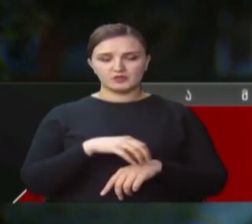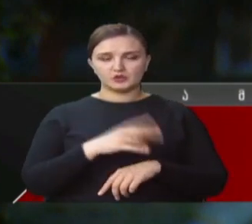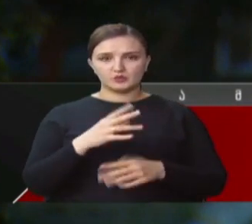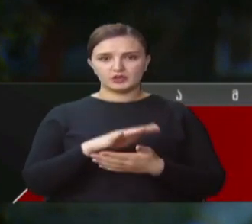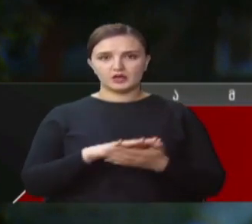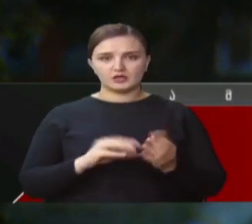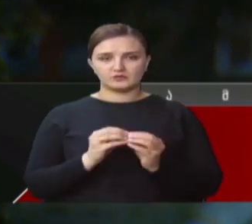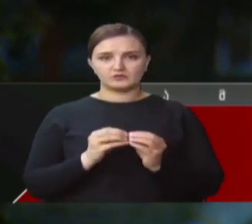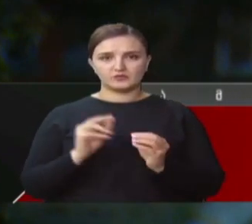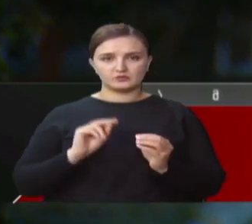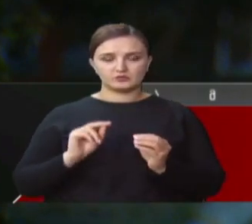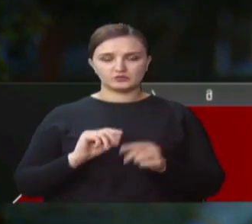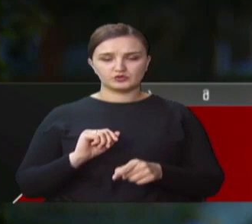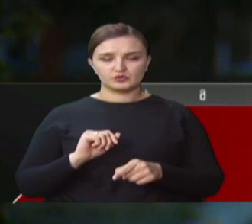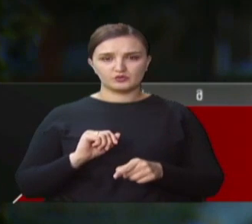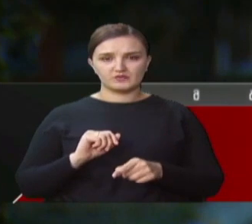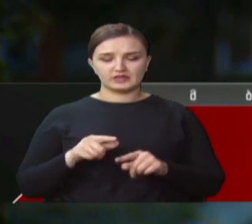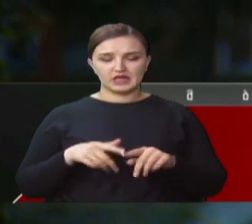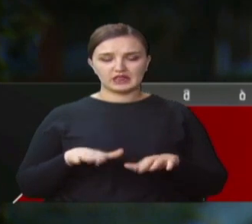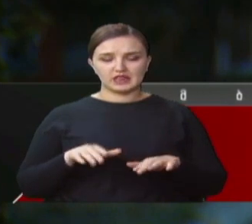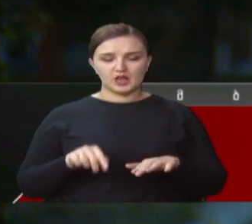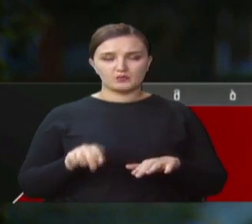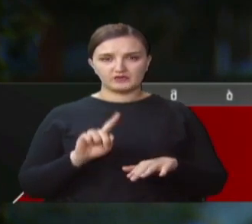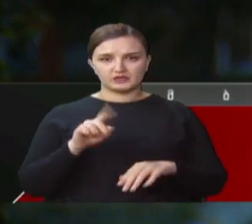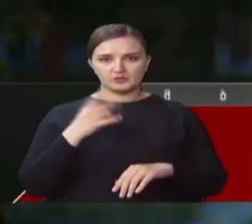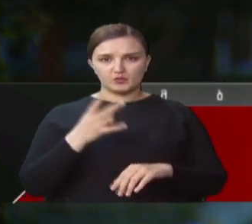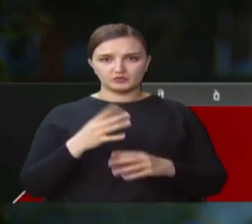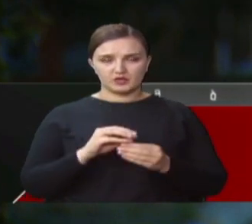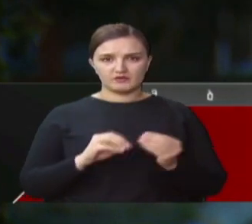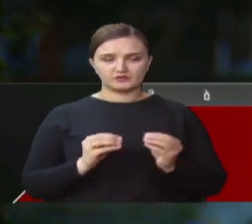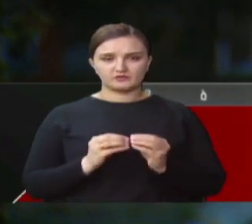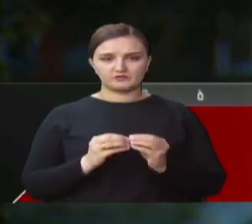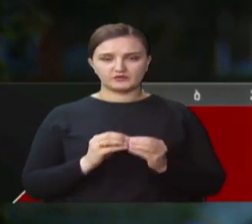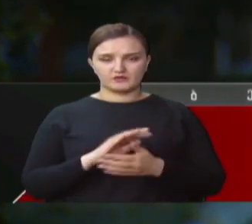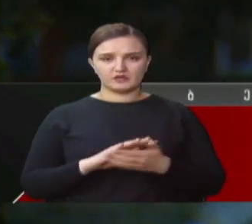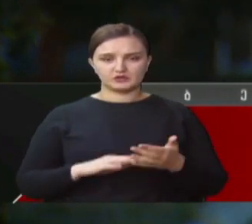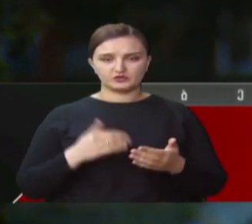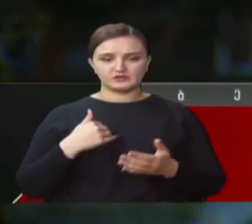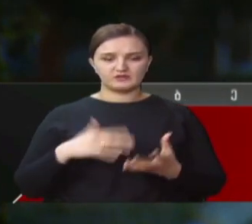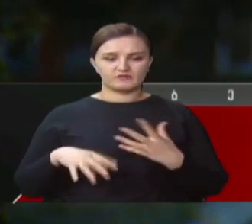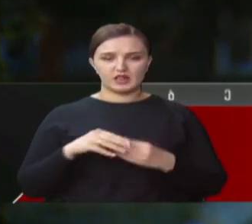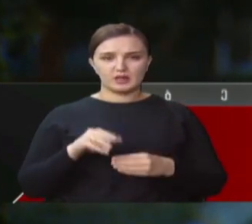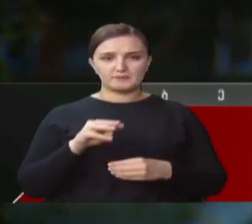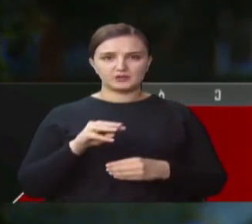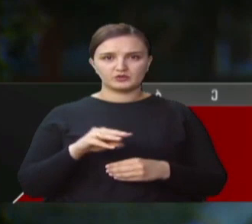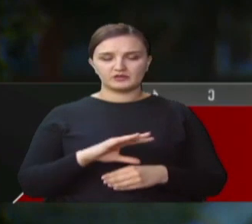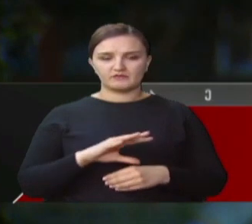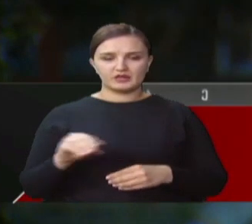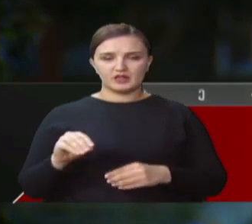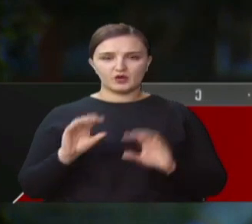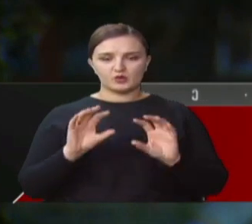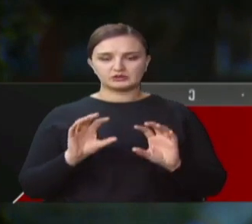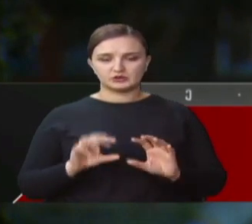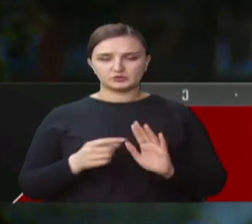გააგრძელოს მუშაობა და ადგილობრივად რა თქმა უნდა გავაგრძელოთ ჩვენ ყველა მეთოდის, ყველა